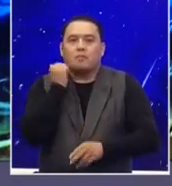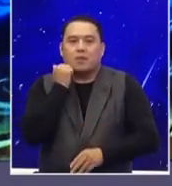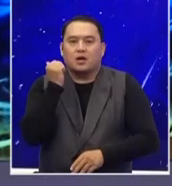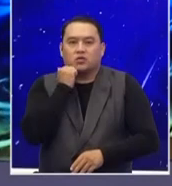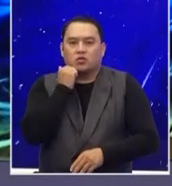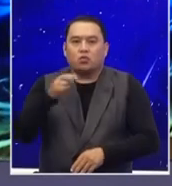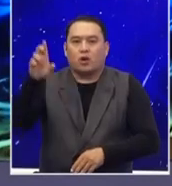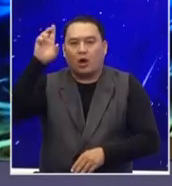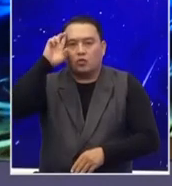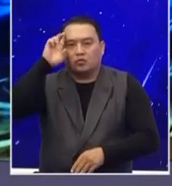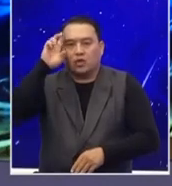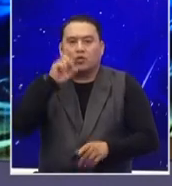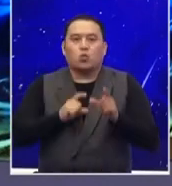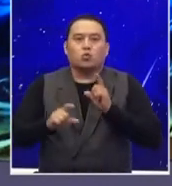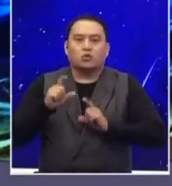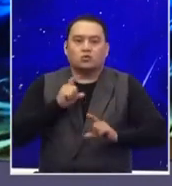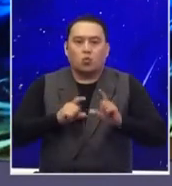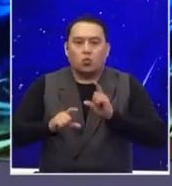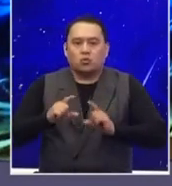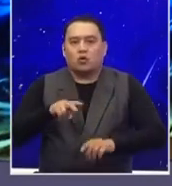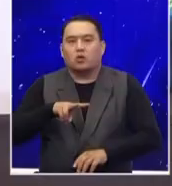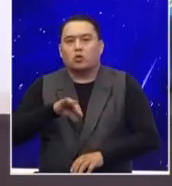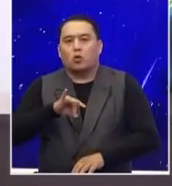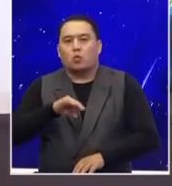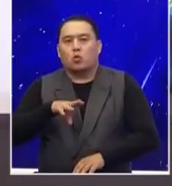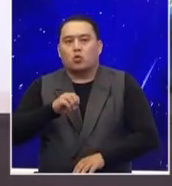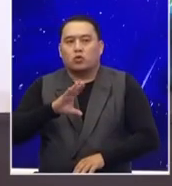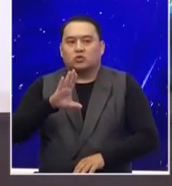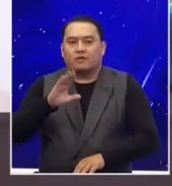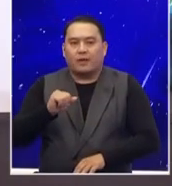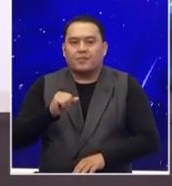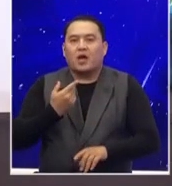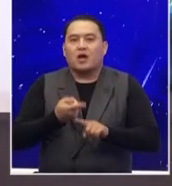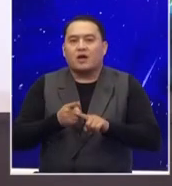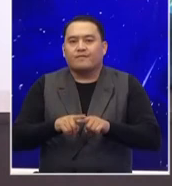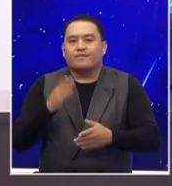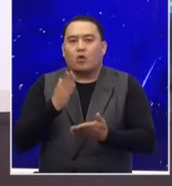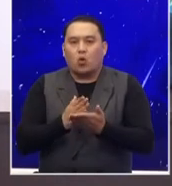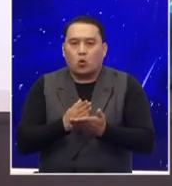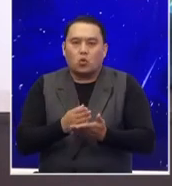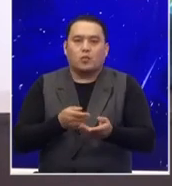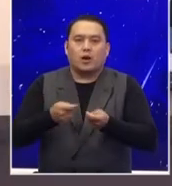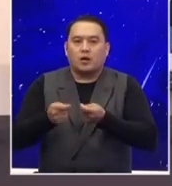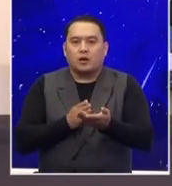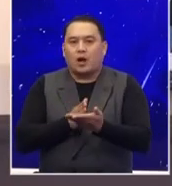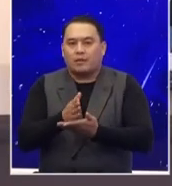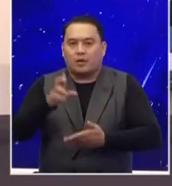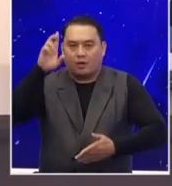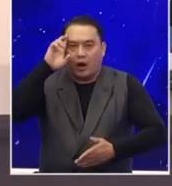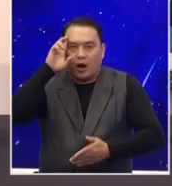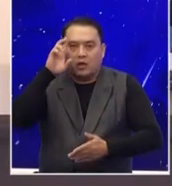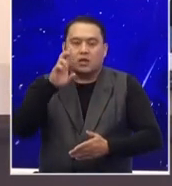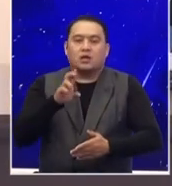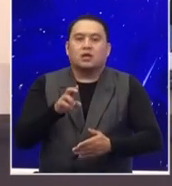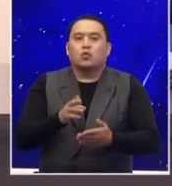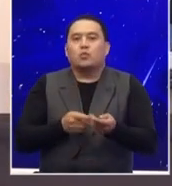имени Ильяса Жансугурова, Московский государственный университет имени Ломоносова. Является магистром по направлению государственное